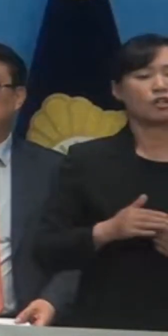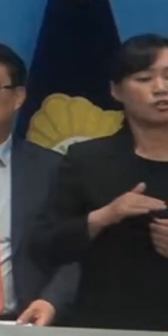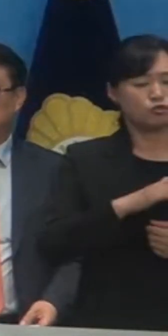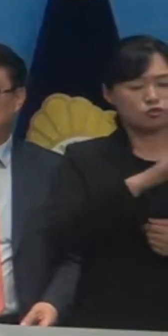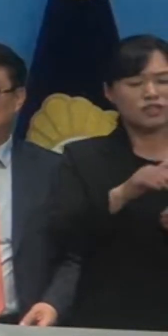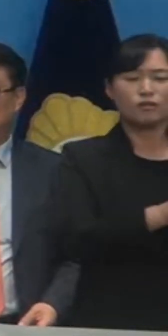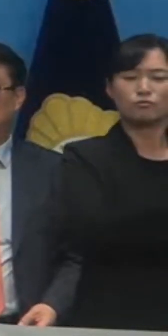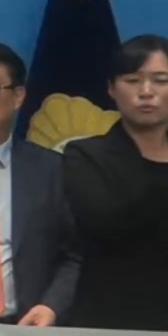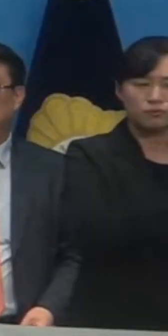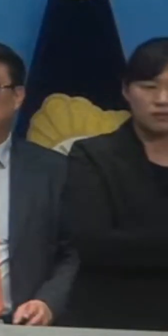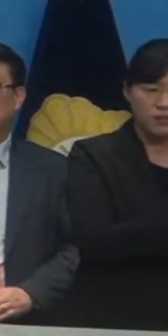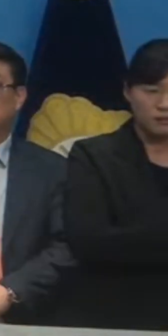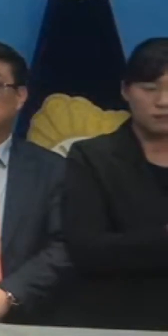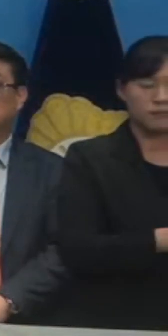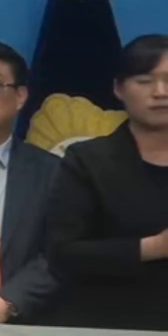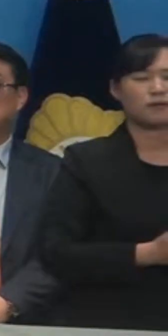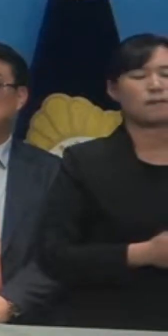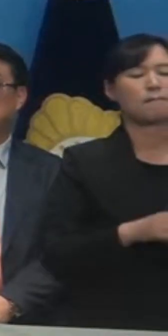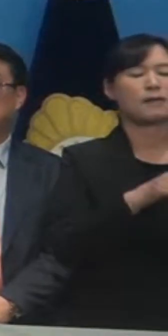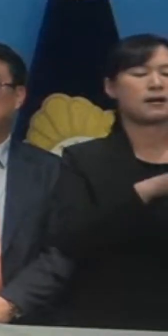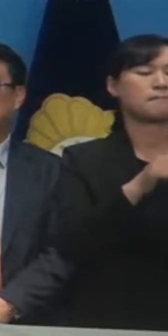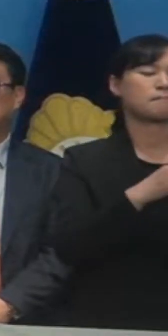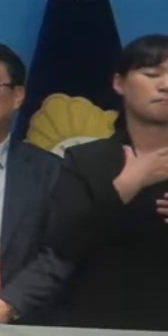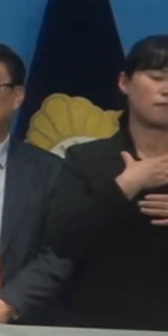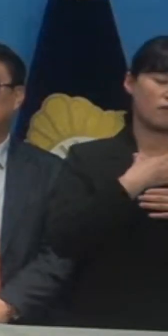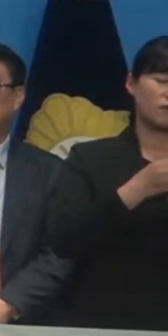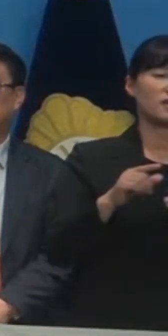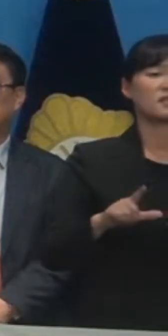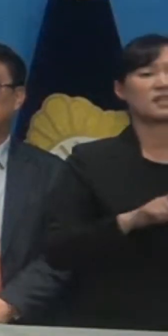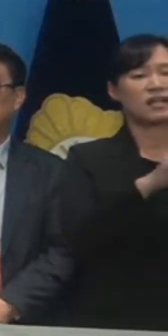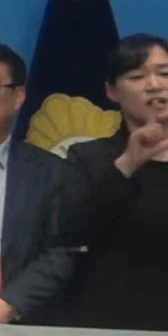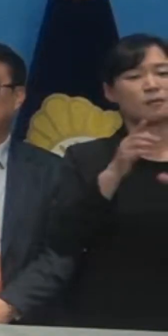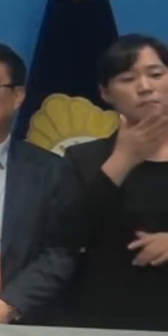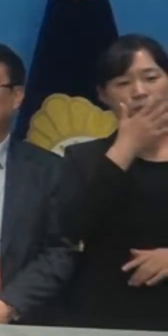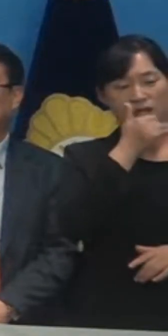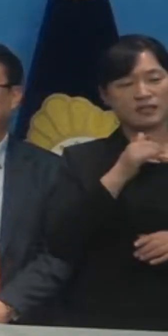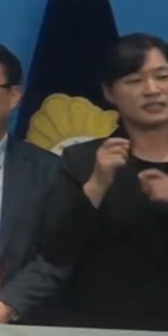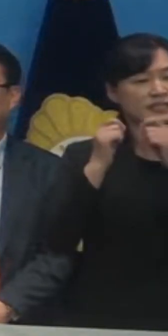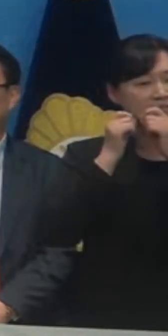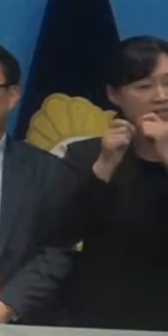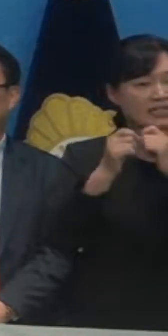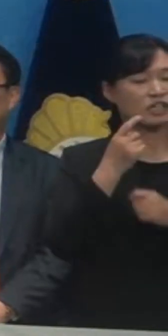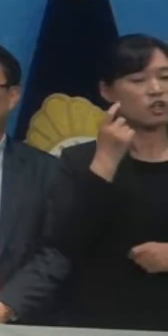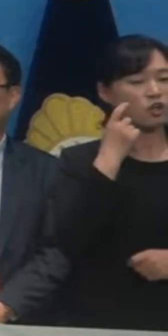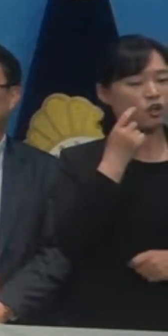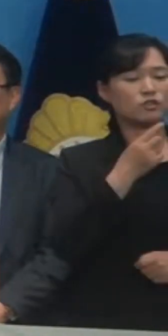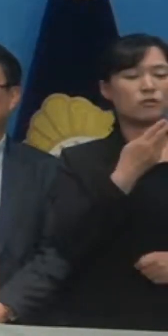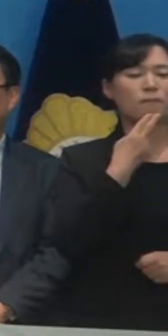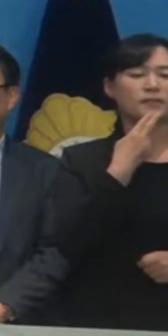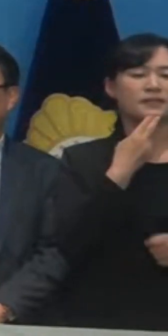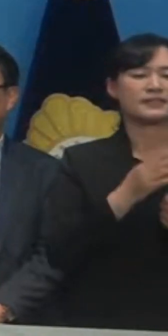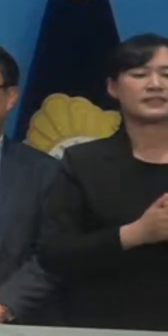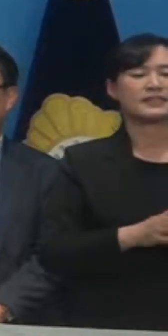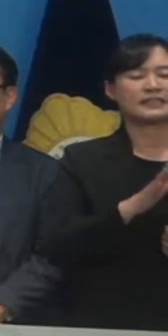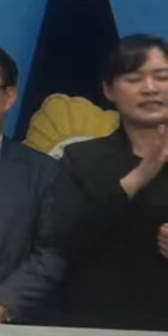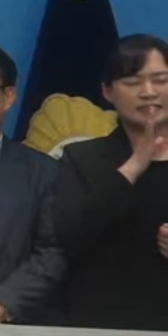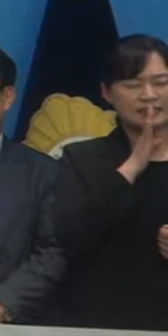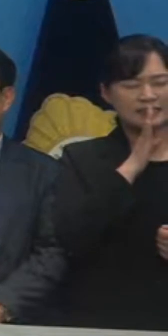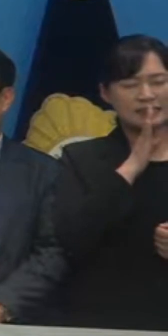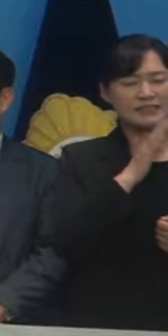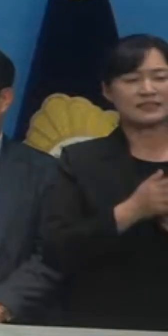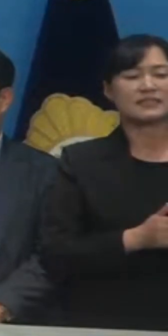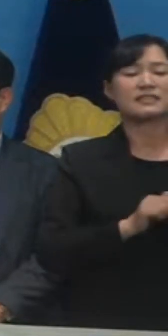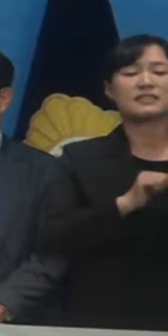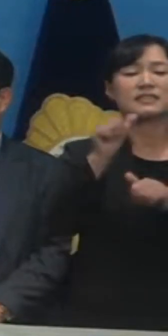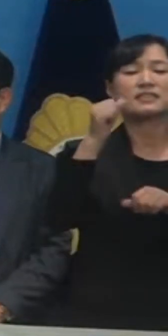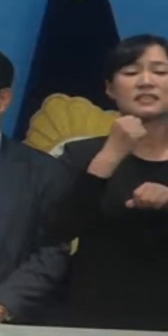우리 후대들에게도 마음 편히 살 수 있는 사기와 거짓이 없는 나라, 진실이 승리하는